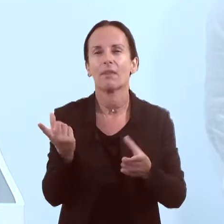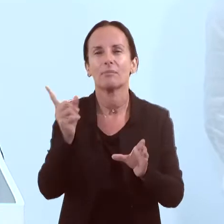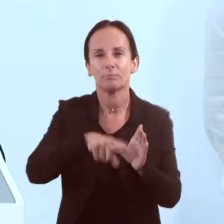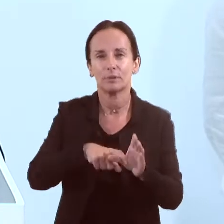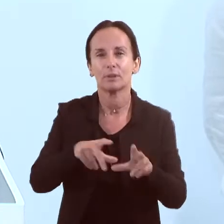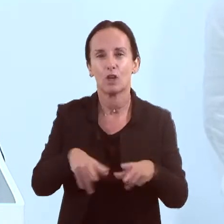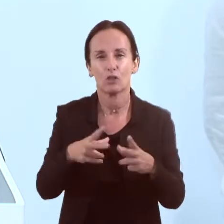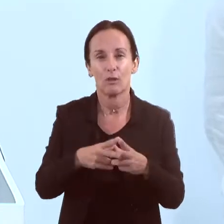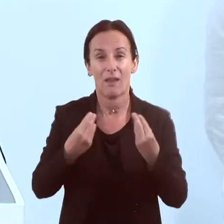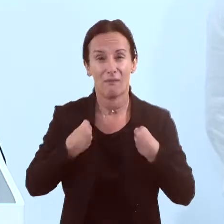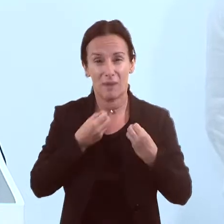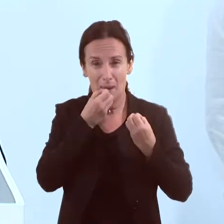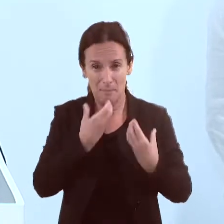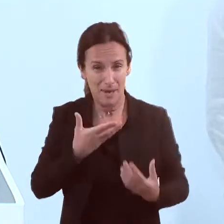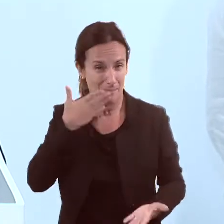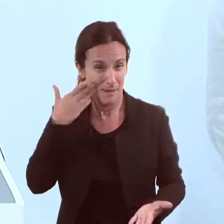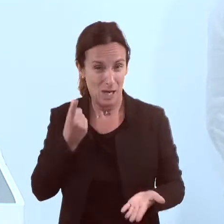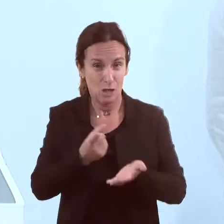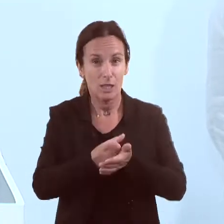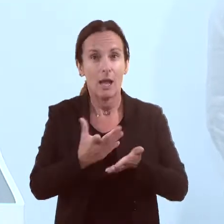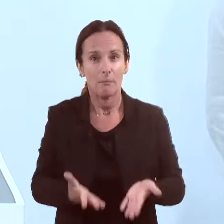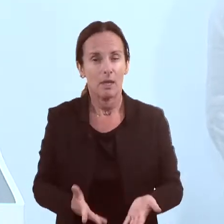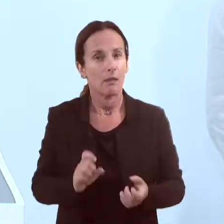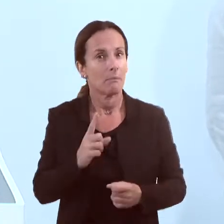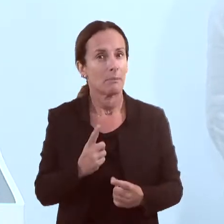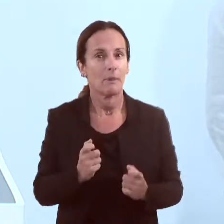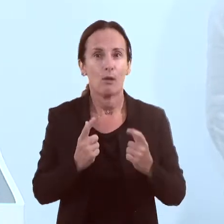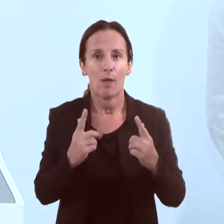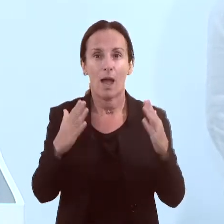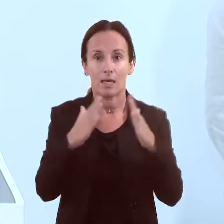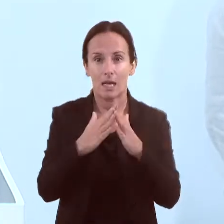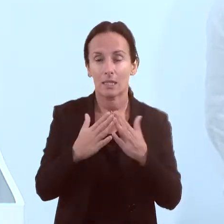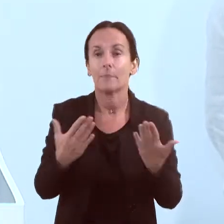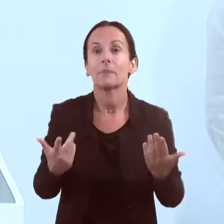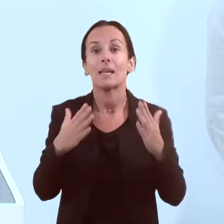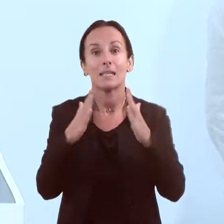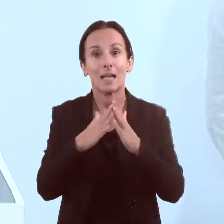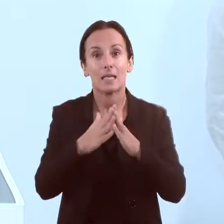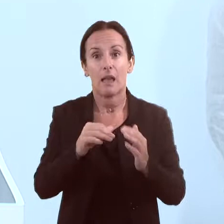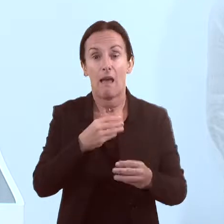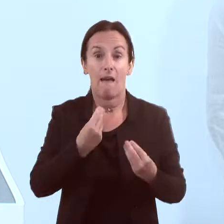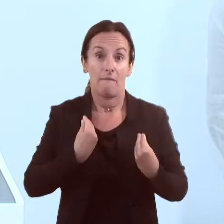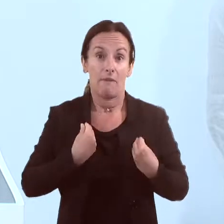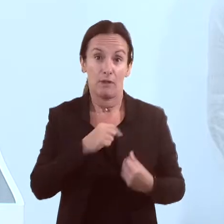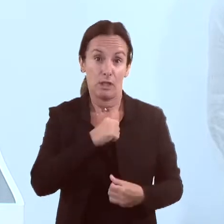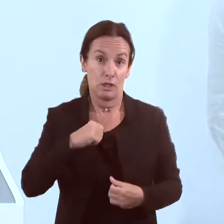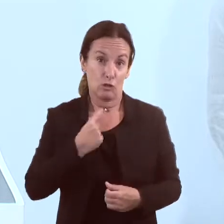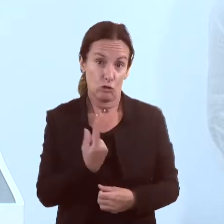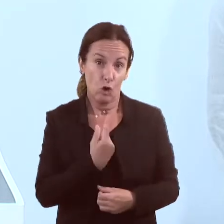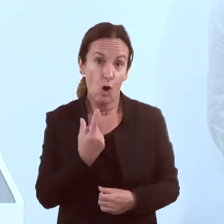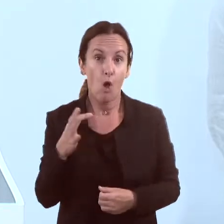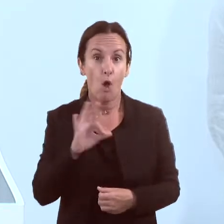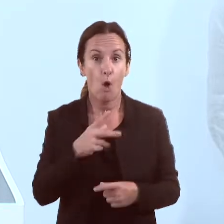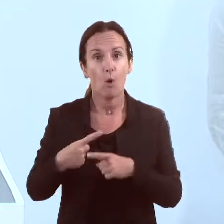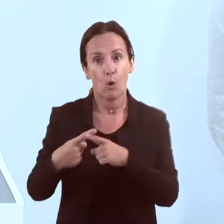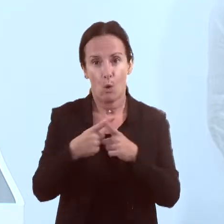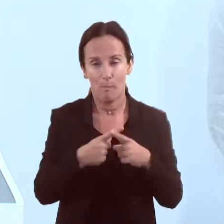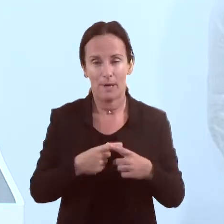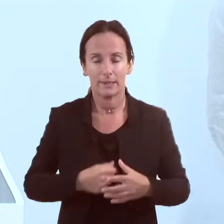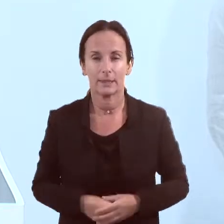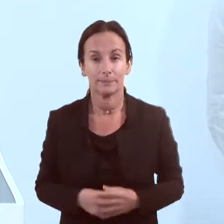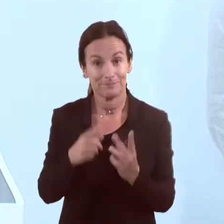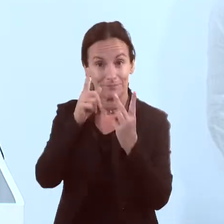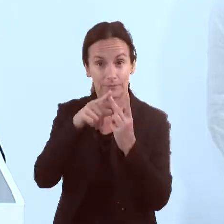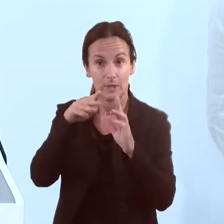digna basant-nos en l'estabilitat que dona un habitatge, bé sigui individual o compartit. I el segon programa, que és Hay Futuro, anirà destinat